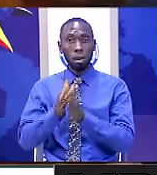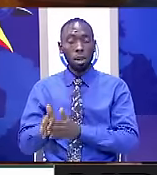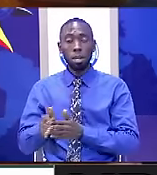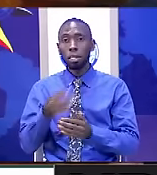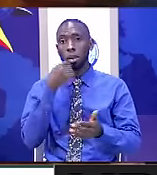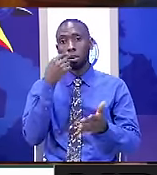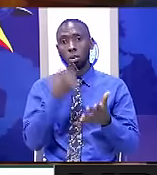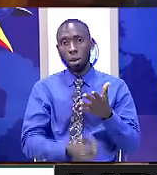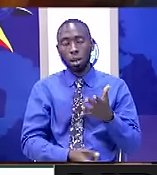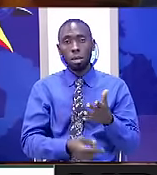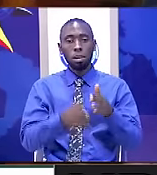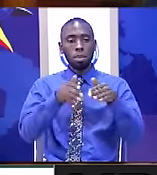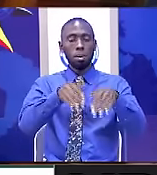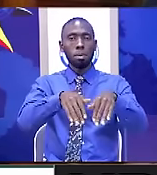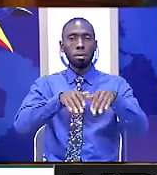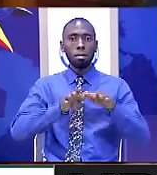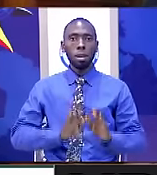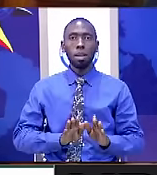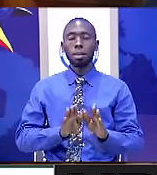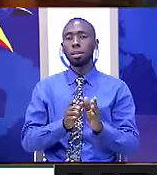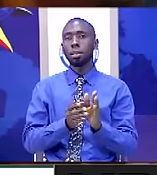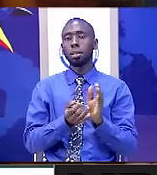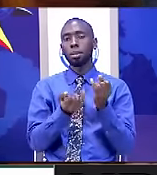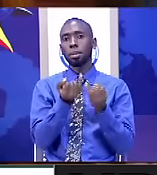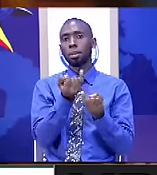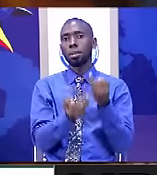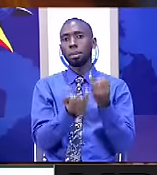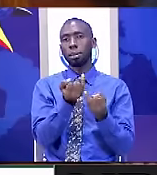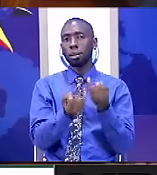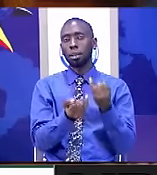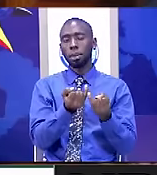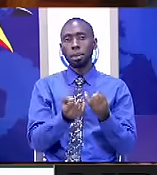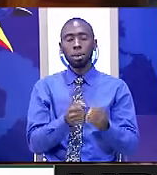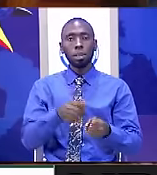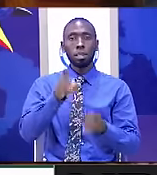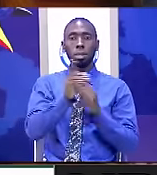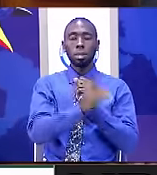wakuziikibwa ku lwomukaaga olwa ssabbiiti eno mu disitulikiti ya Kole.